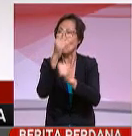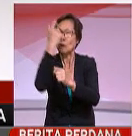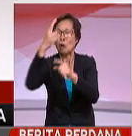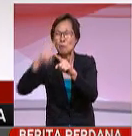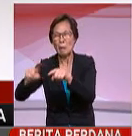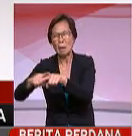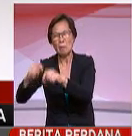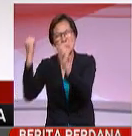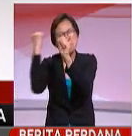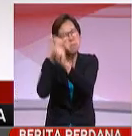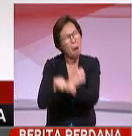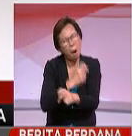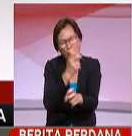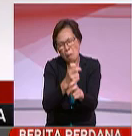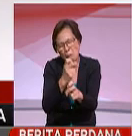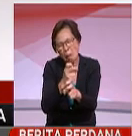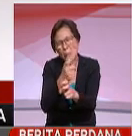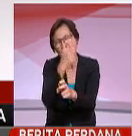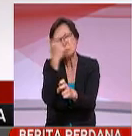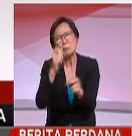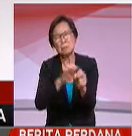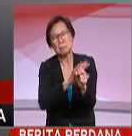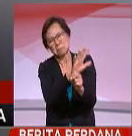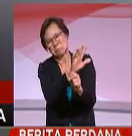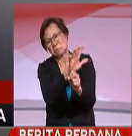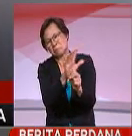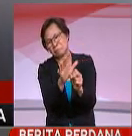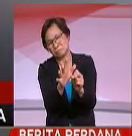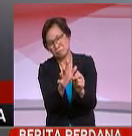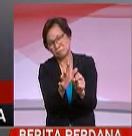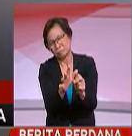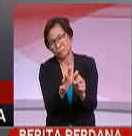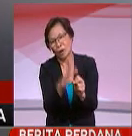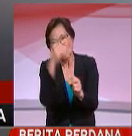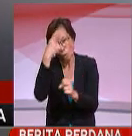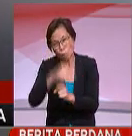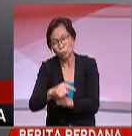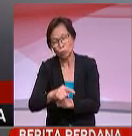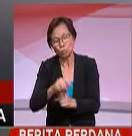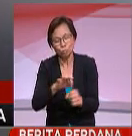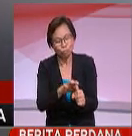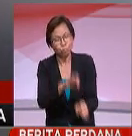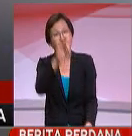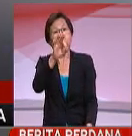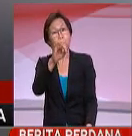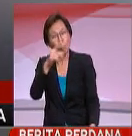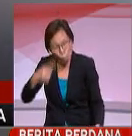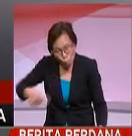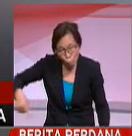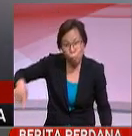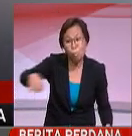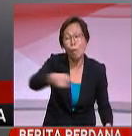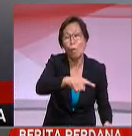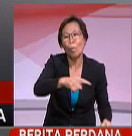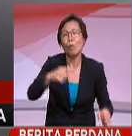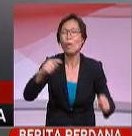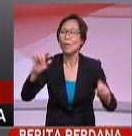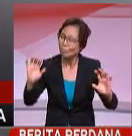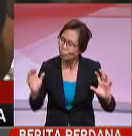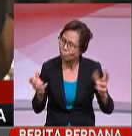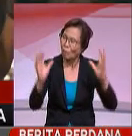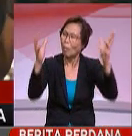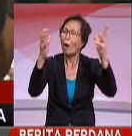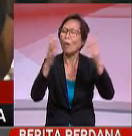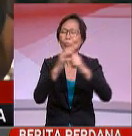pelbagai cabaran yang dihadapi akibat pandemik COVID-19. Ia juga untuk memberi inspirasi kepada orang ramai dalam meraihkan